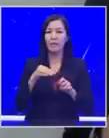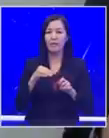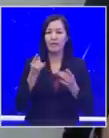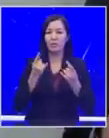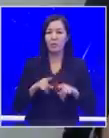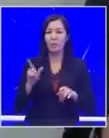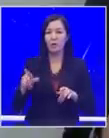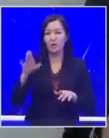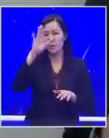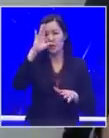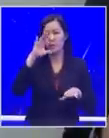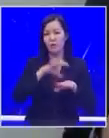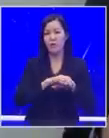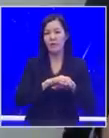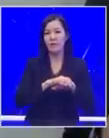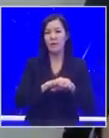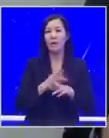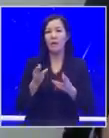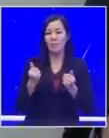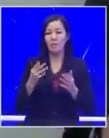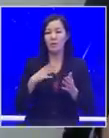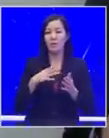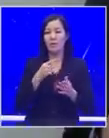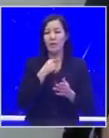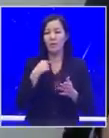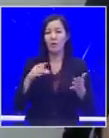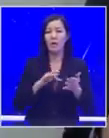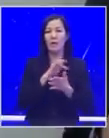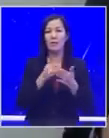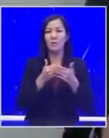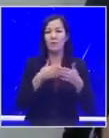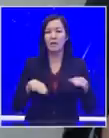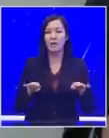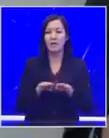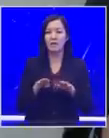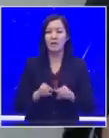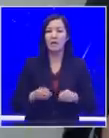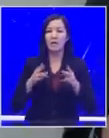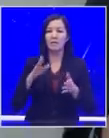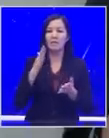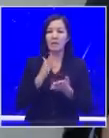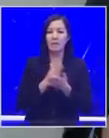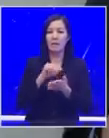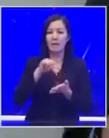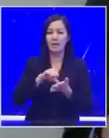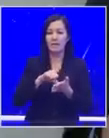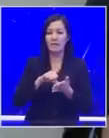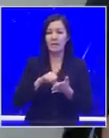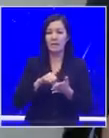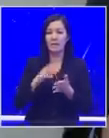Ол істеген ісін мойындады. Бұл азаматтың Талдықорған қаласында осыған ұқсас қылмыстарға қатысы бар екендігі анықталды